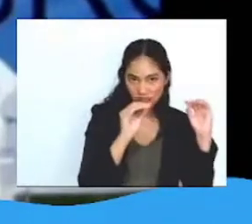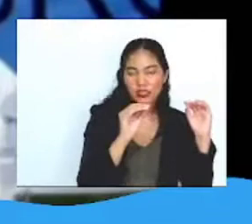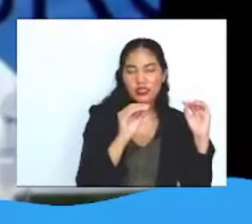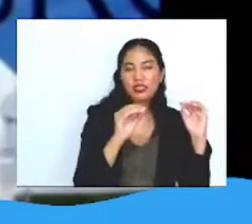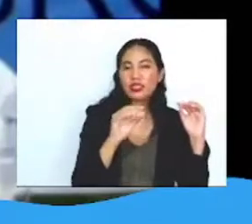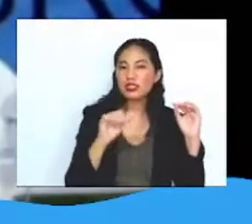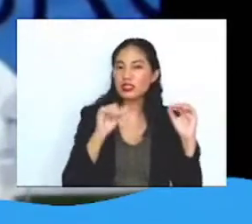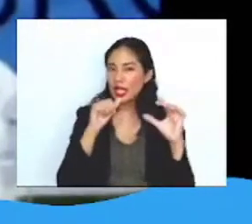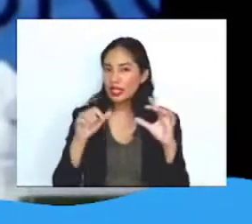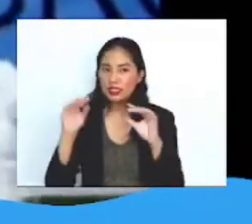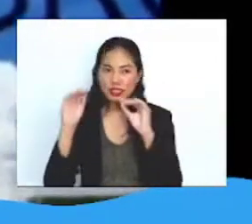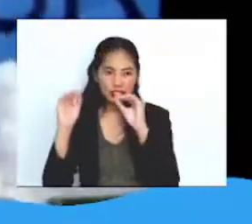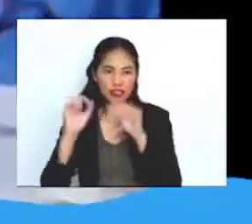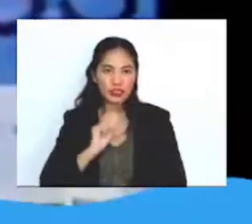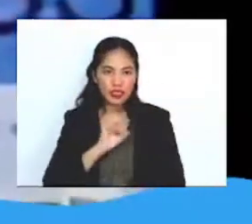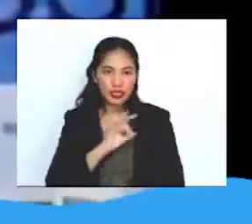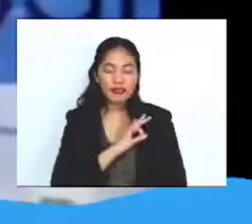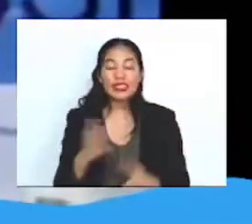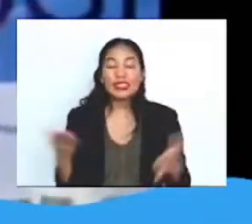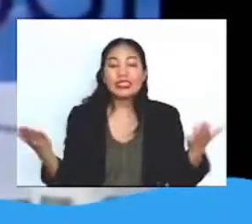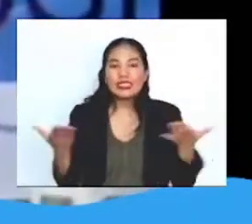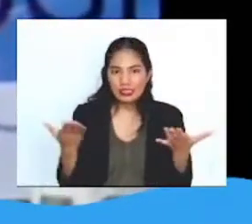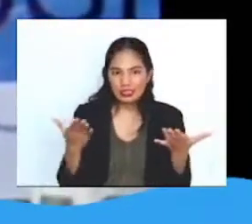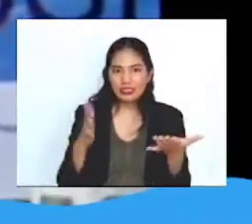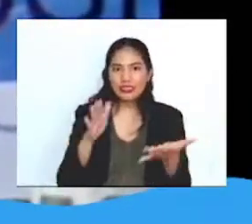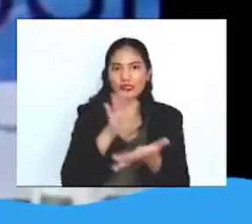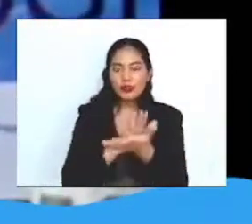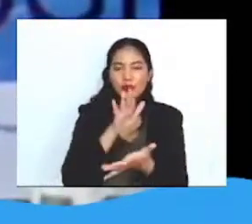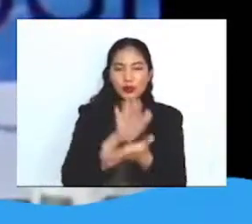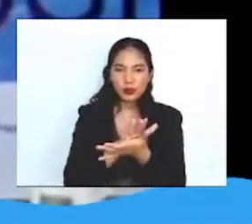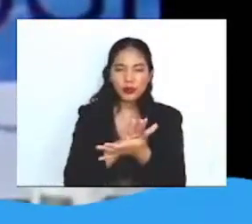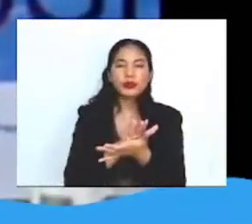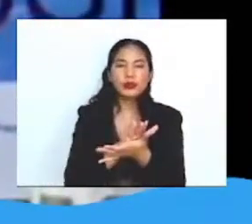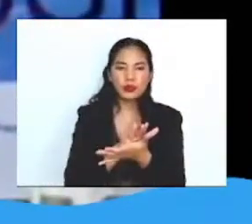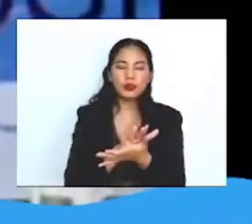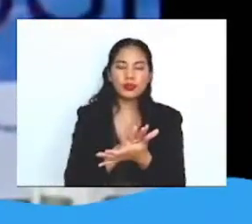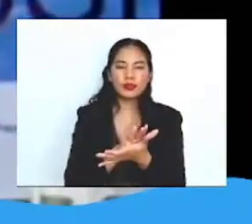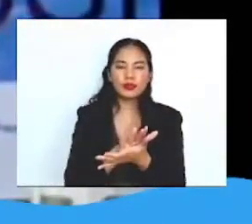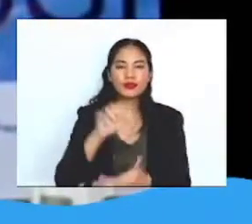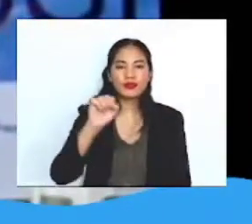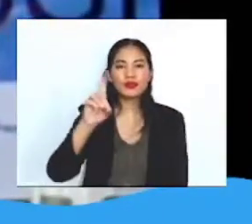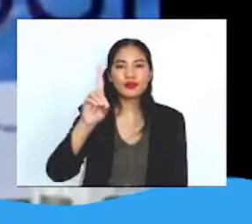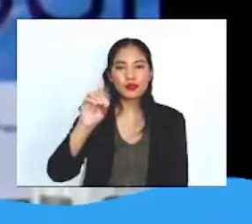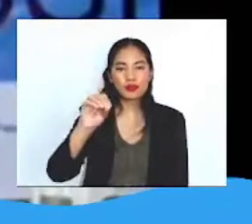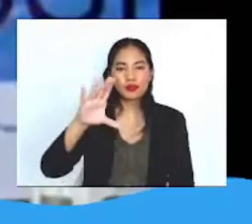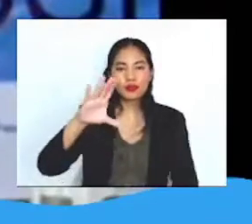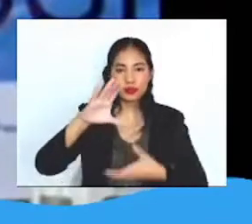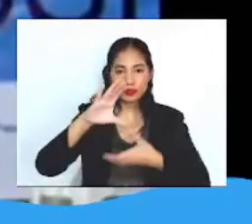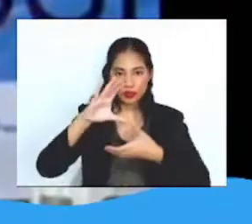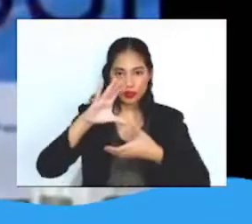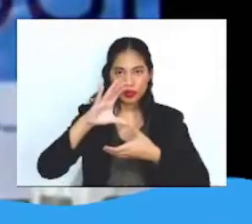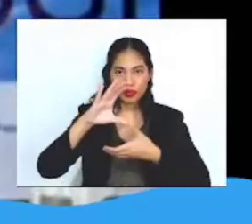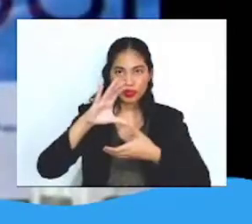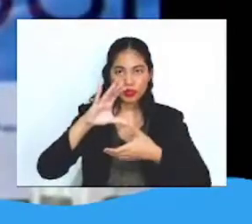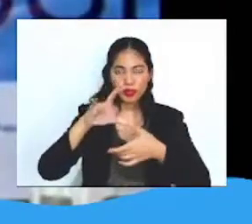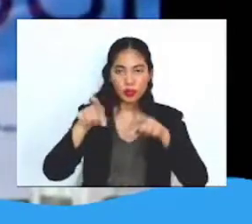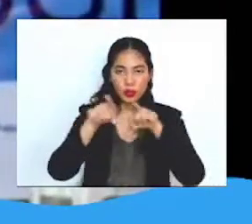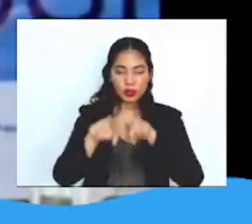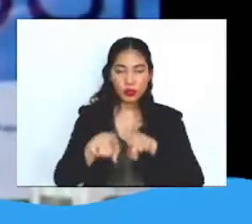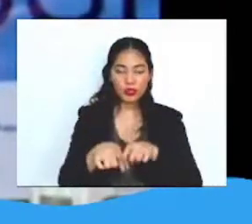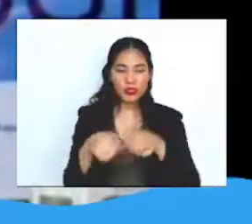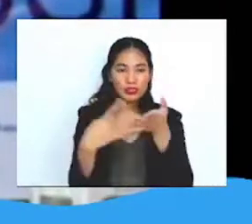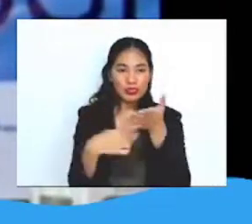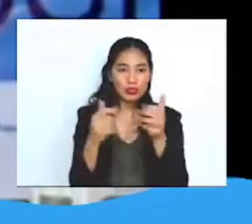sa Schools Division Office of Caloocan City. I also talk to their supervisors. I ask them, paano